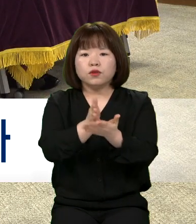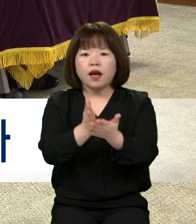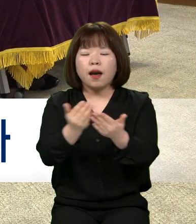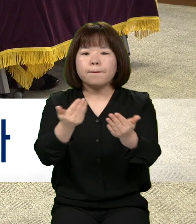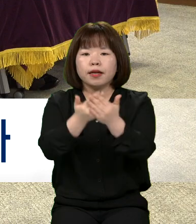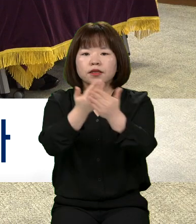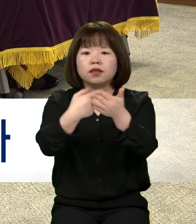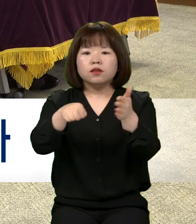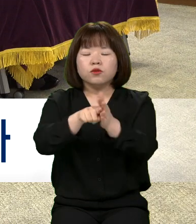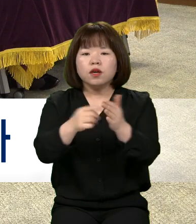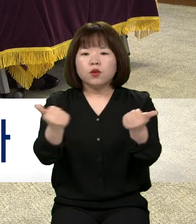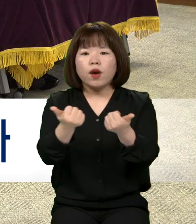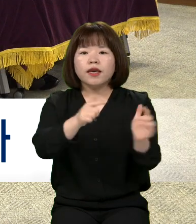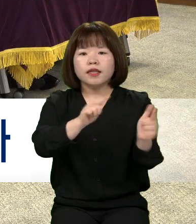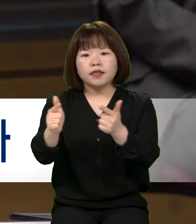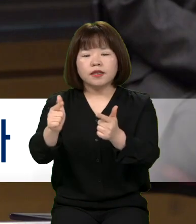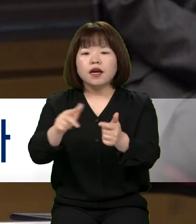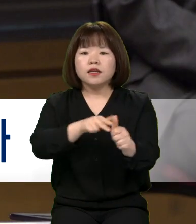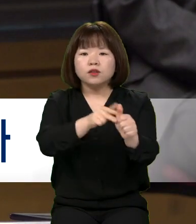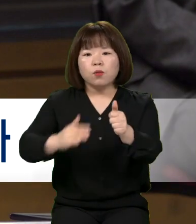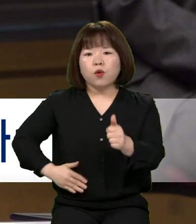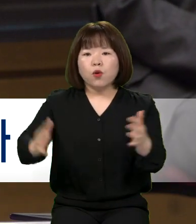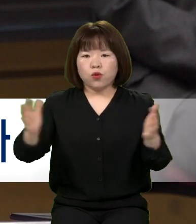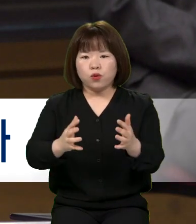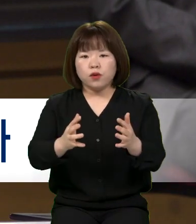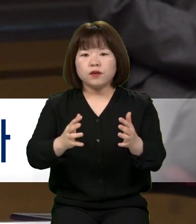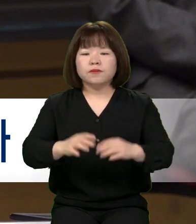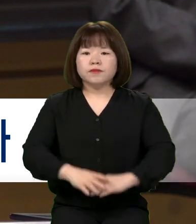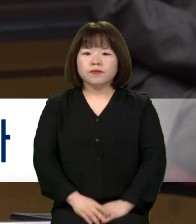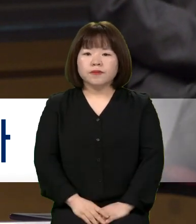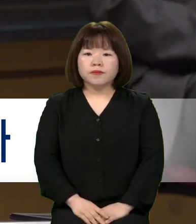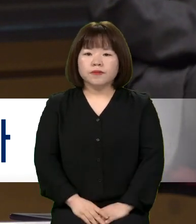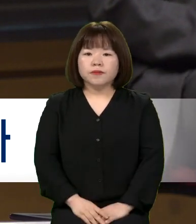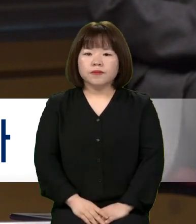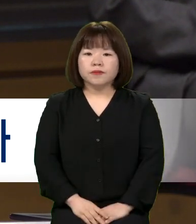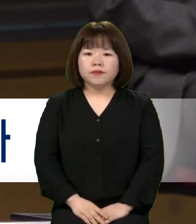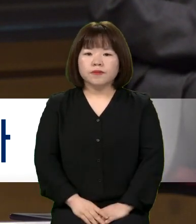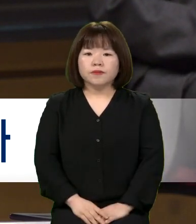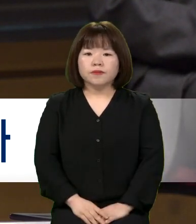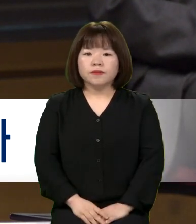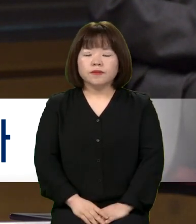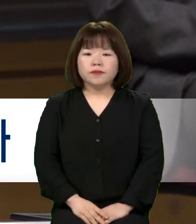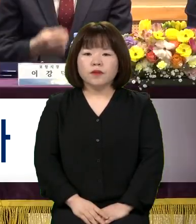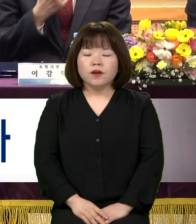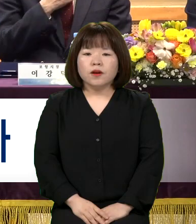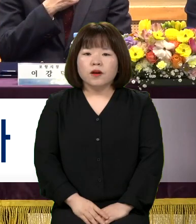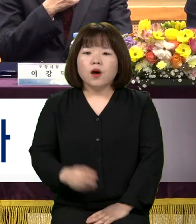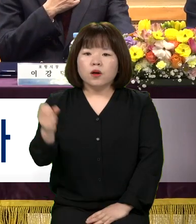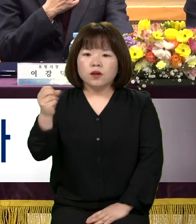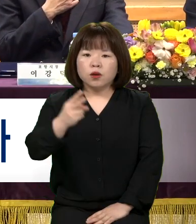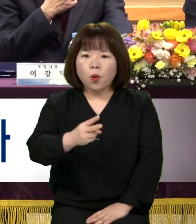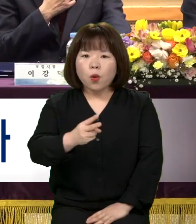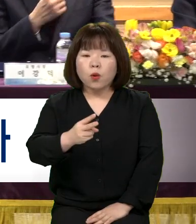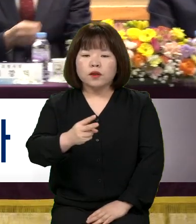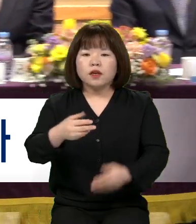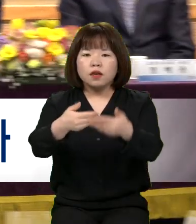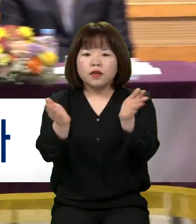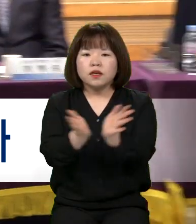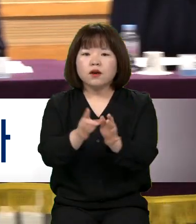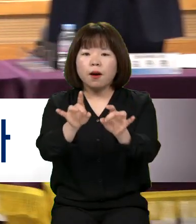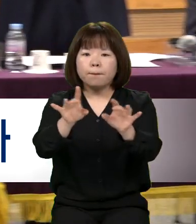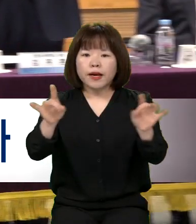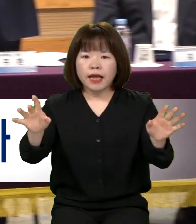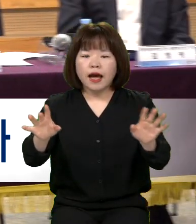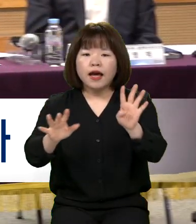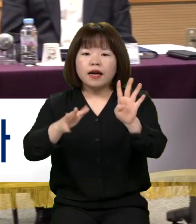로봇 분야 진흥 을 위한 학술 회의 중에 정보교류 활성화 지원 등의 협력 합니다 또 이날 업무협약 보고에서